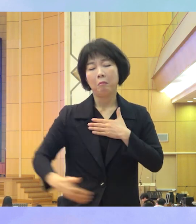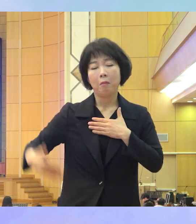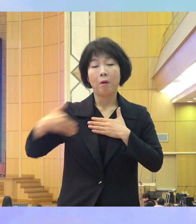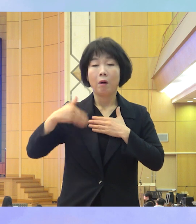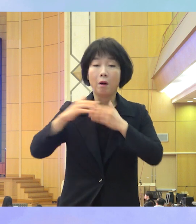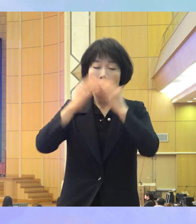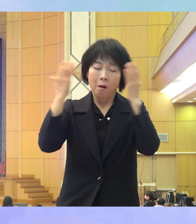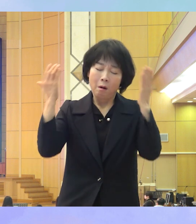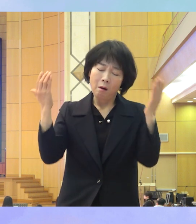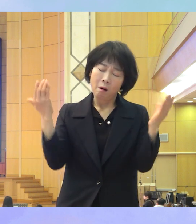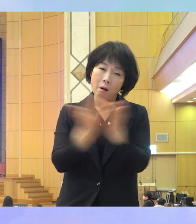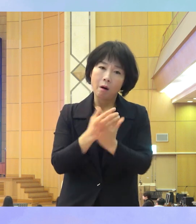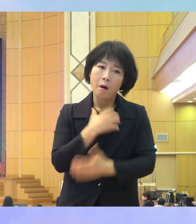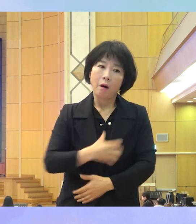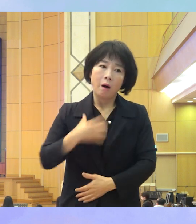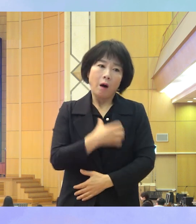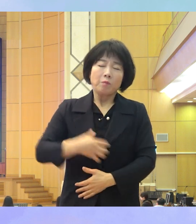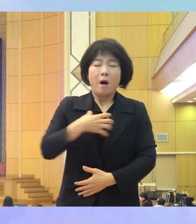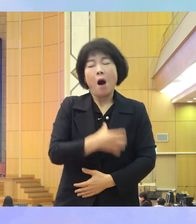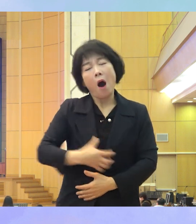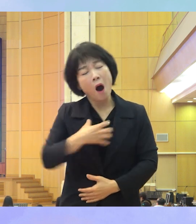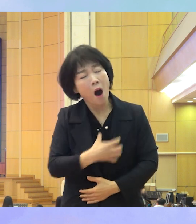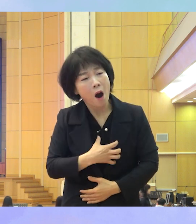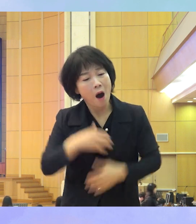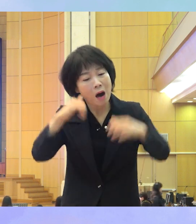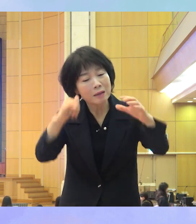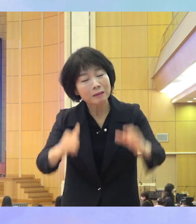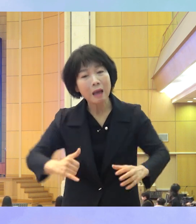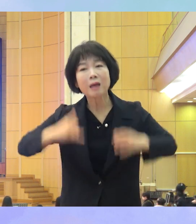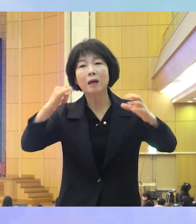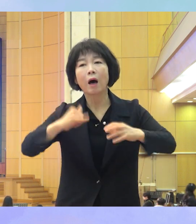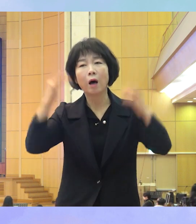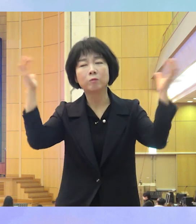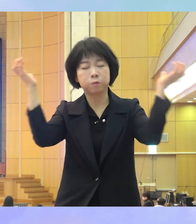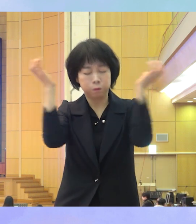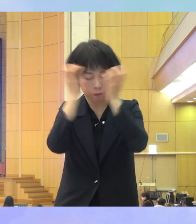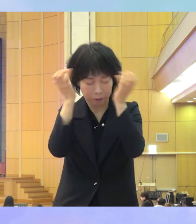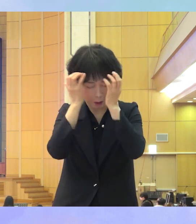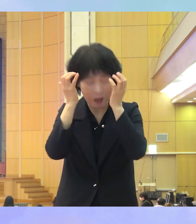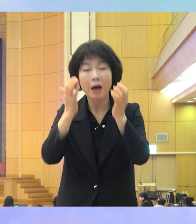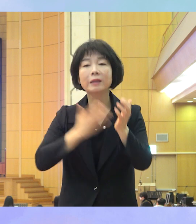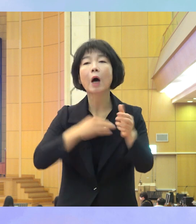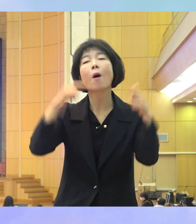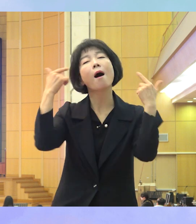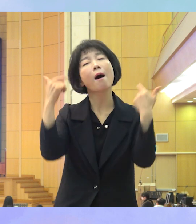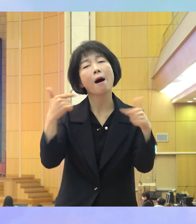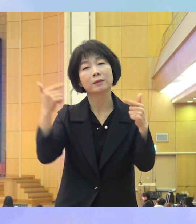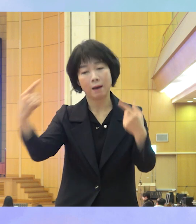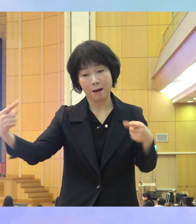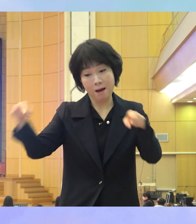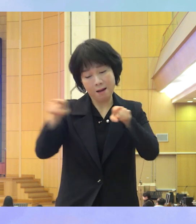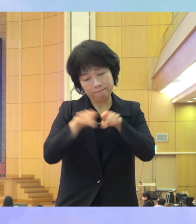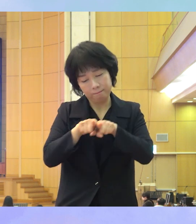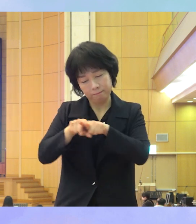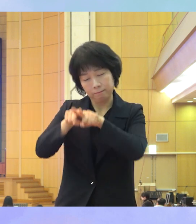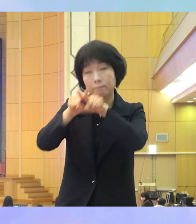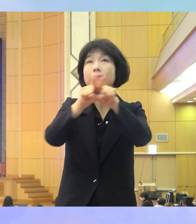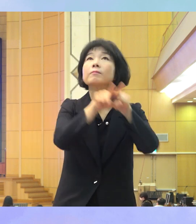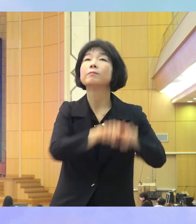내 몸의 모든 염려 이 세상 보랏단 나와 항상 같이